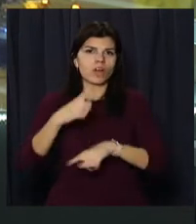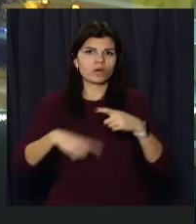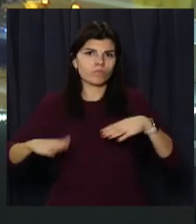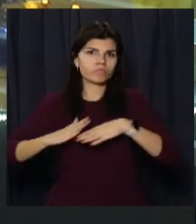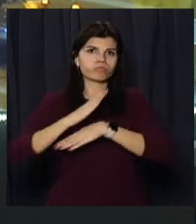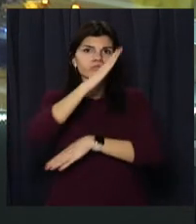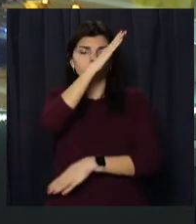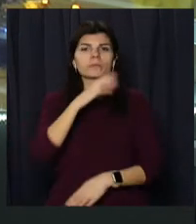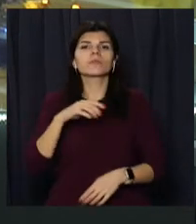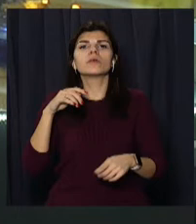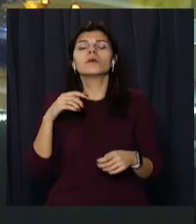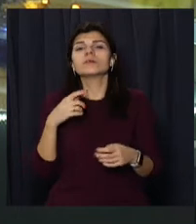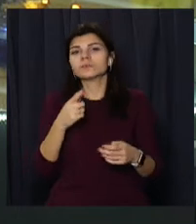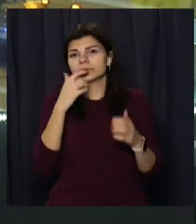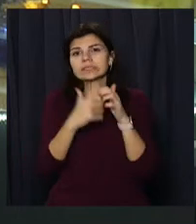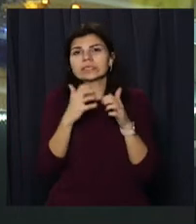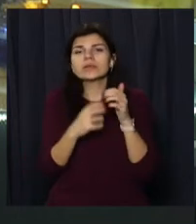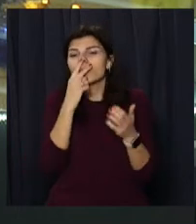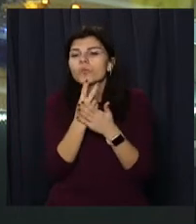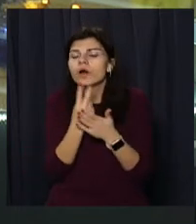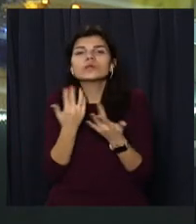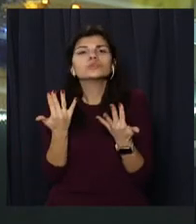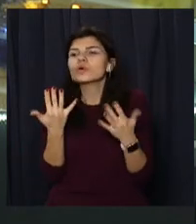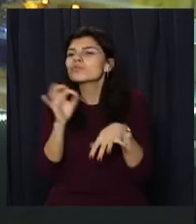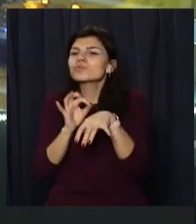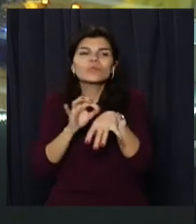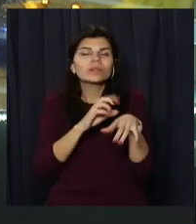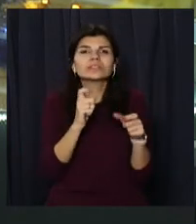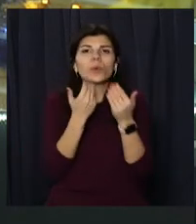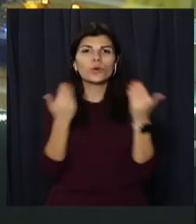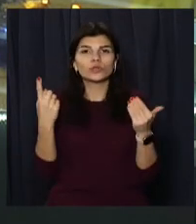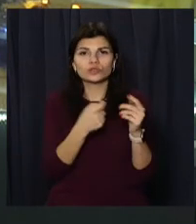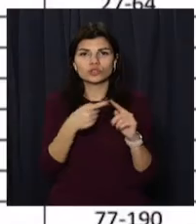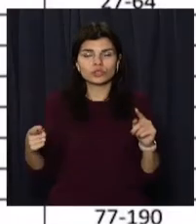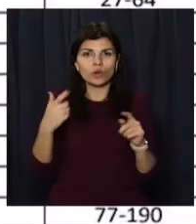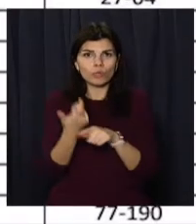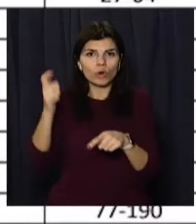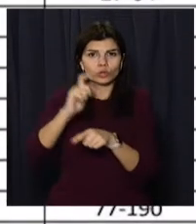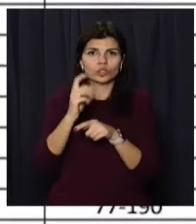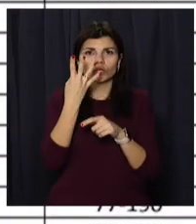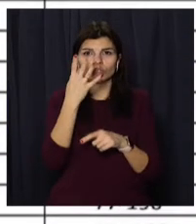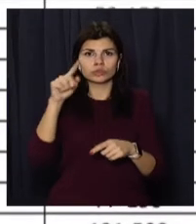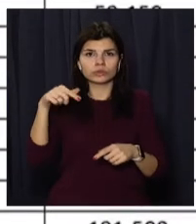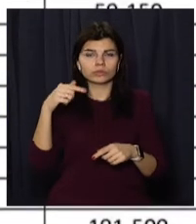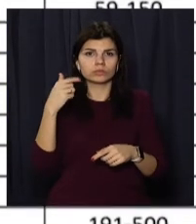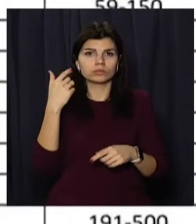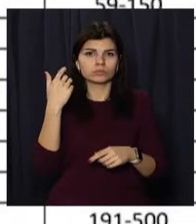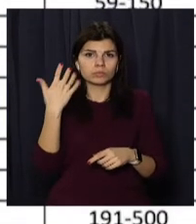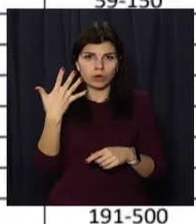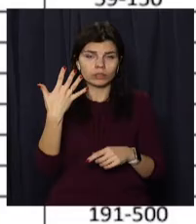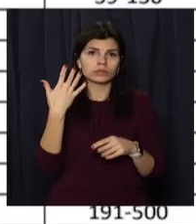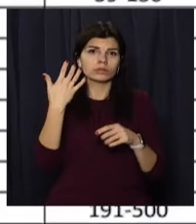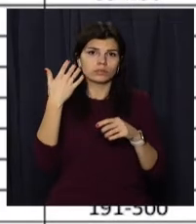самих тестувань. А середній показник нових випадків захворювання за останній тиждень перевищував 4,5 тисячі